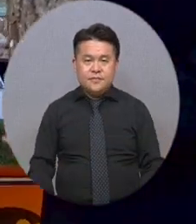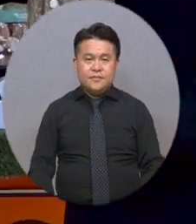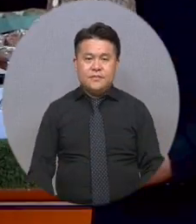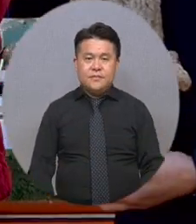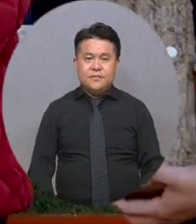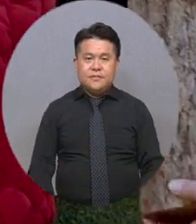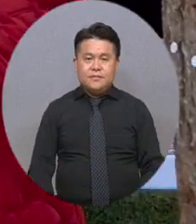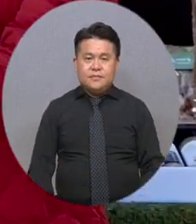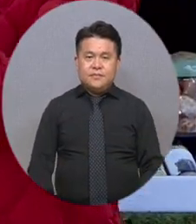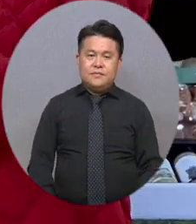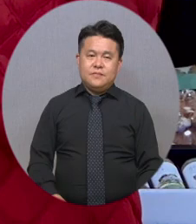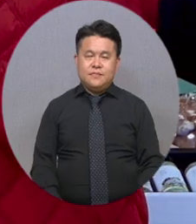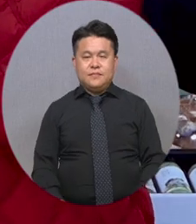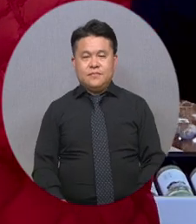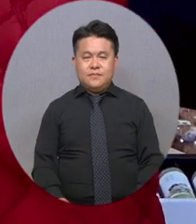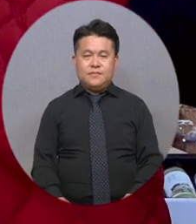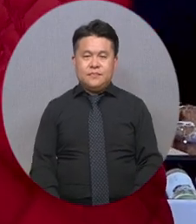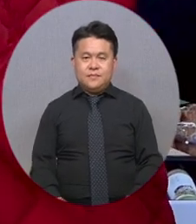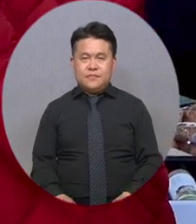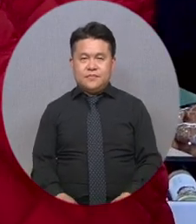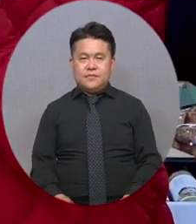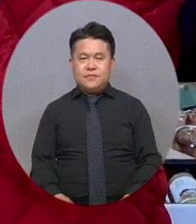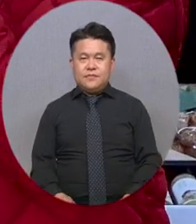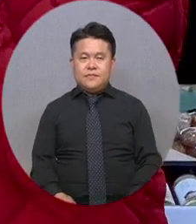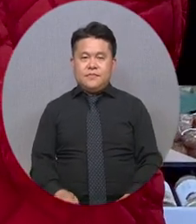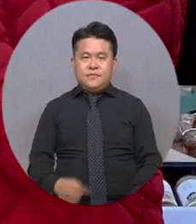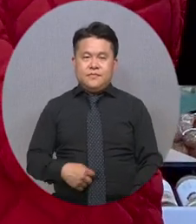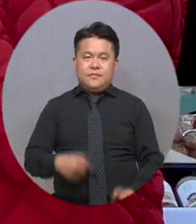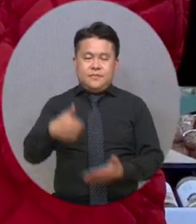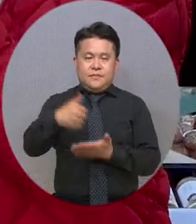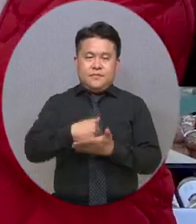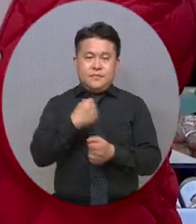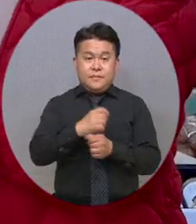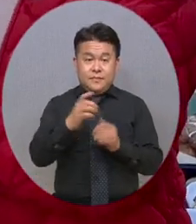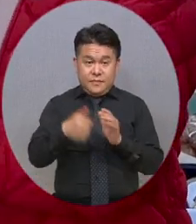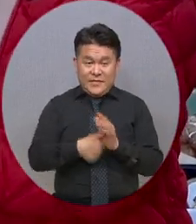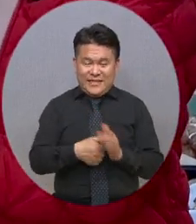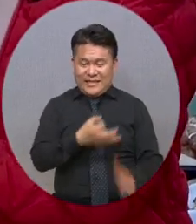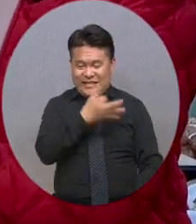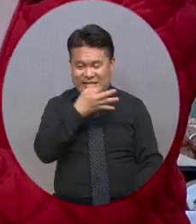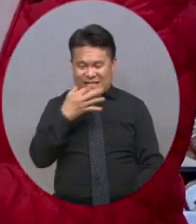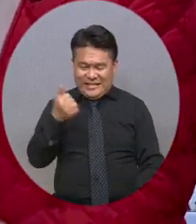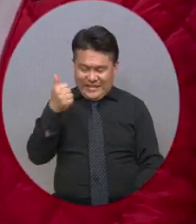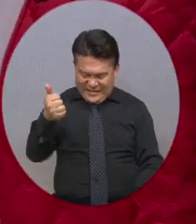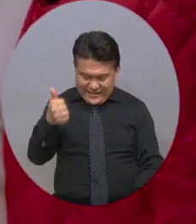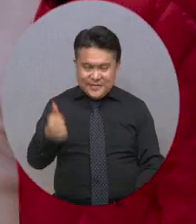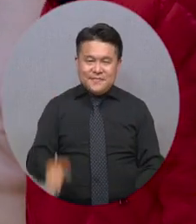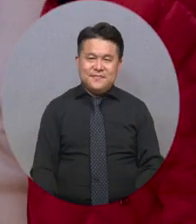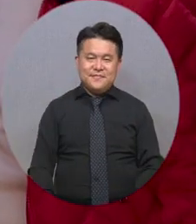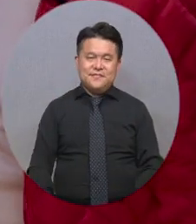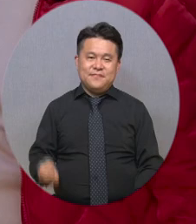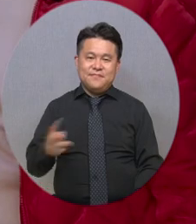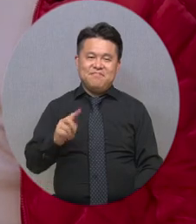만들어진 천하제일의 식품인데 제가 누룽지를 만들 때 고소함은 최고더로. 그다음에 우리